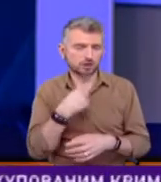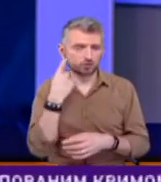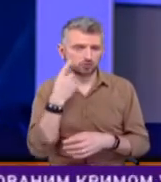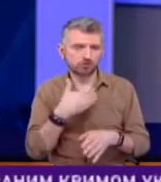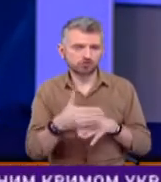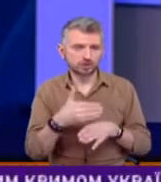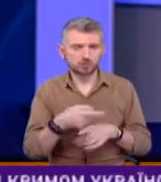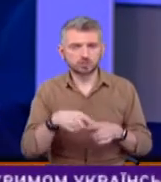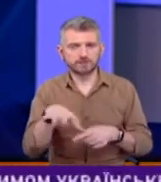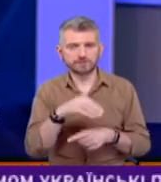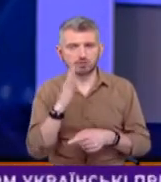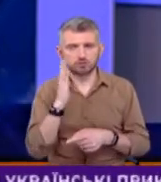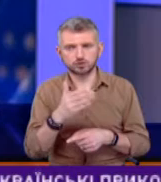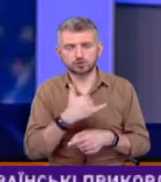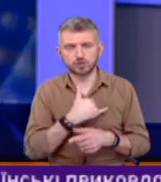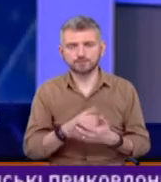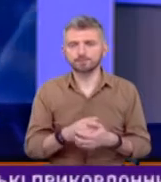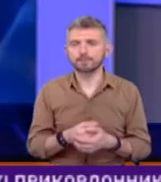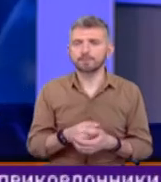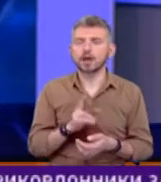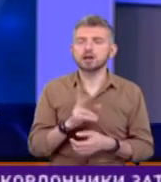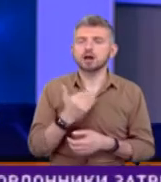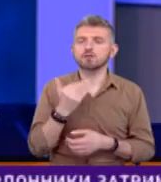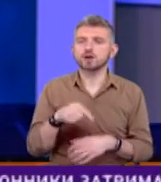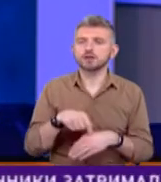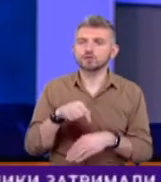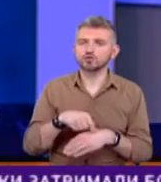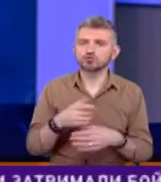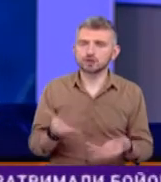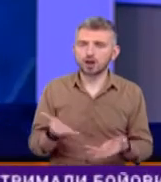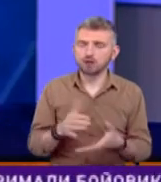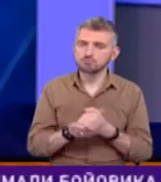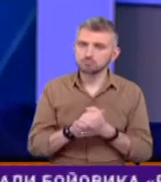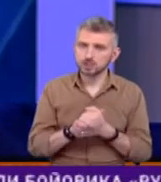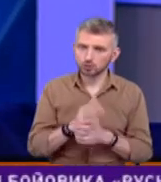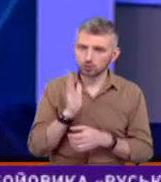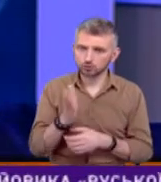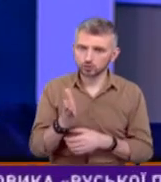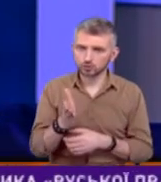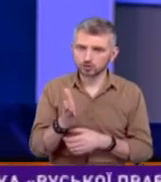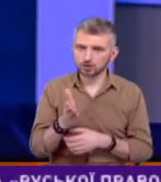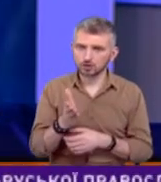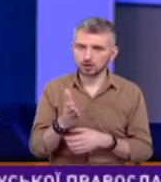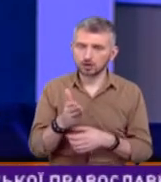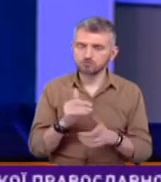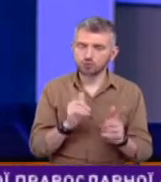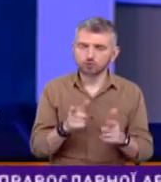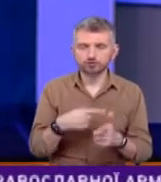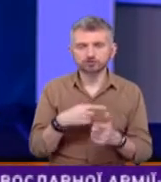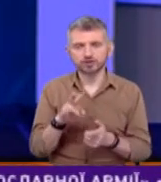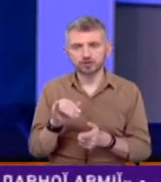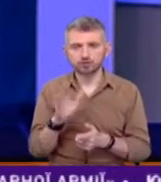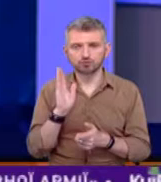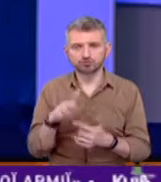часом це все буде у нас таке. А як ваше відчуття? Мирно будуть погоджуватися чи ні? Чи все ж